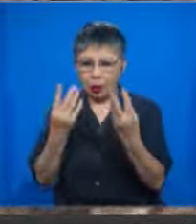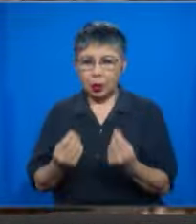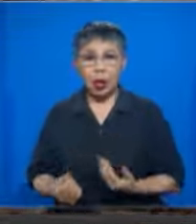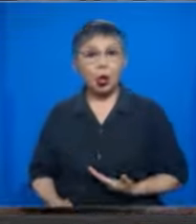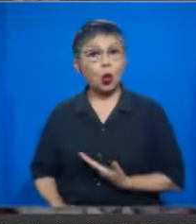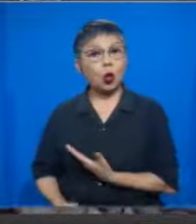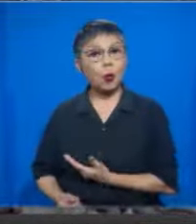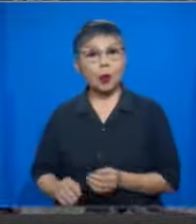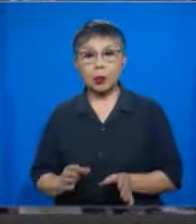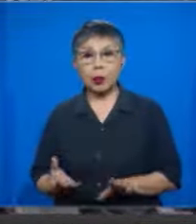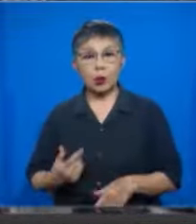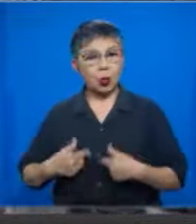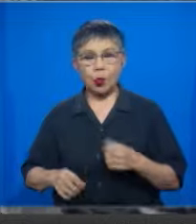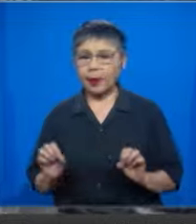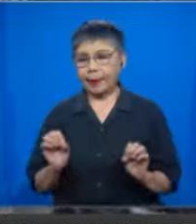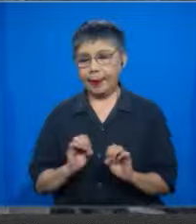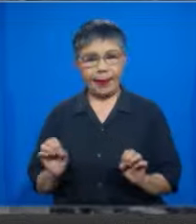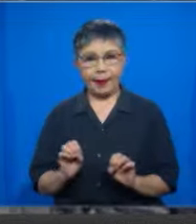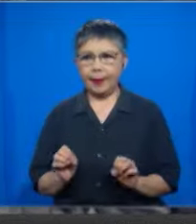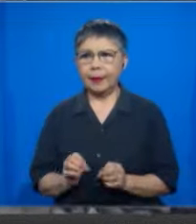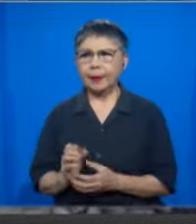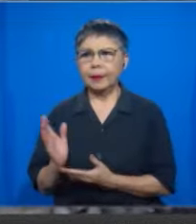korban jiwa maupun luka akibat kejadian ini.